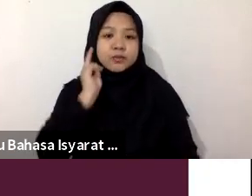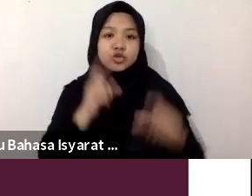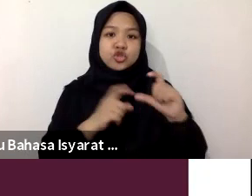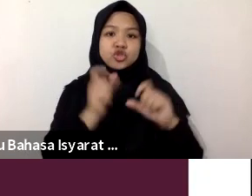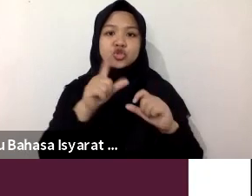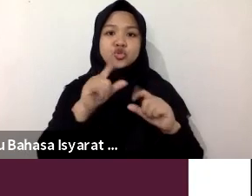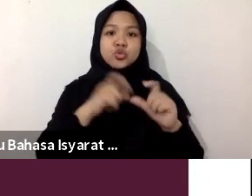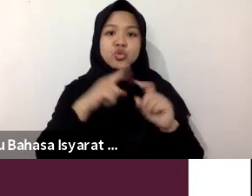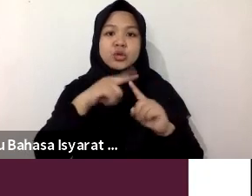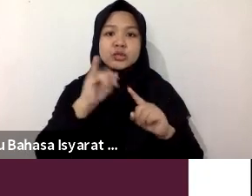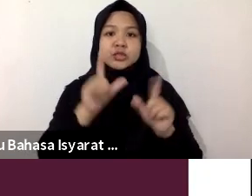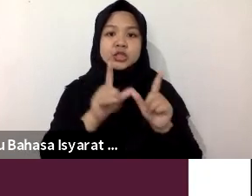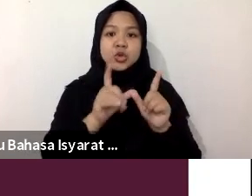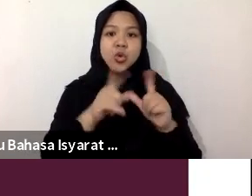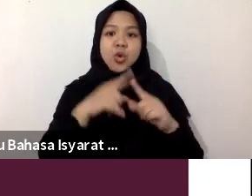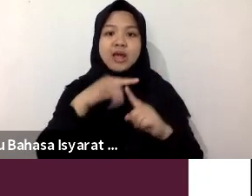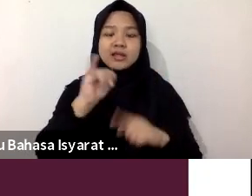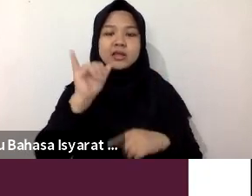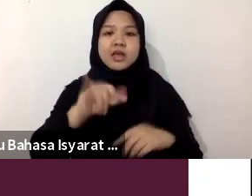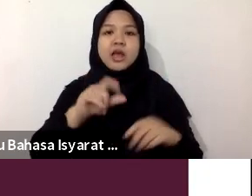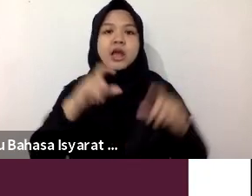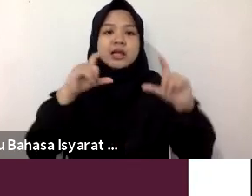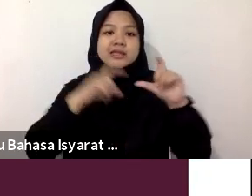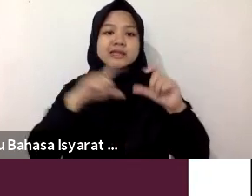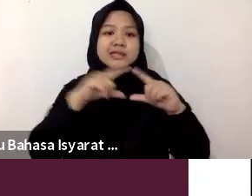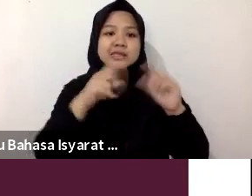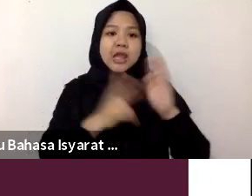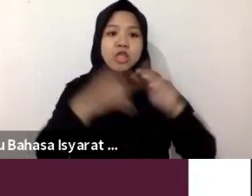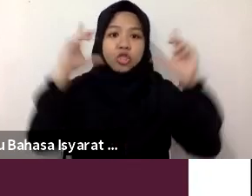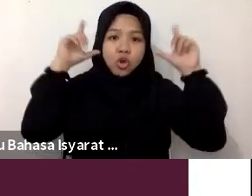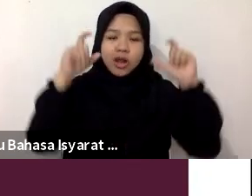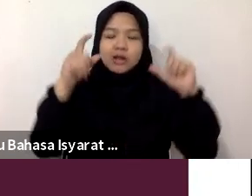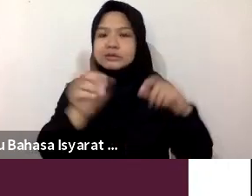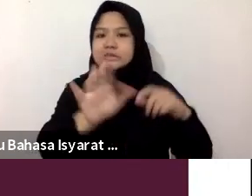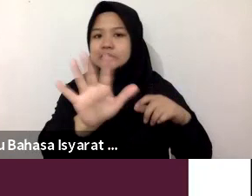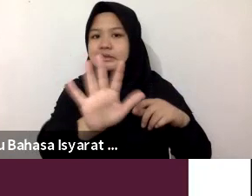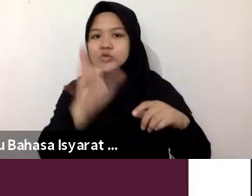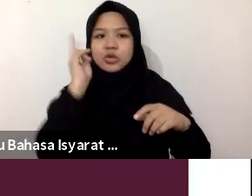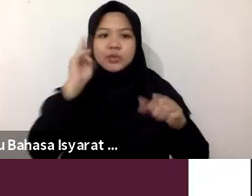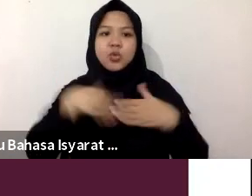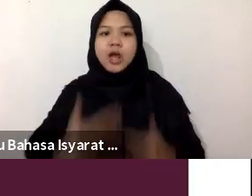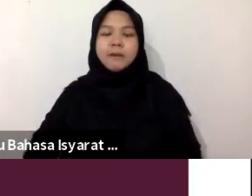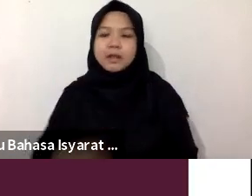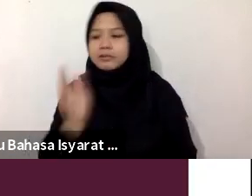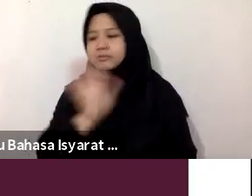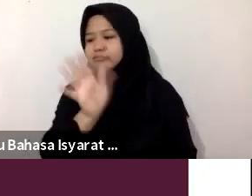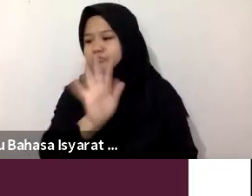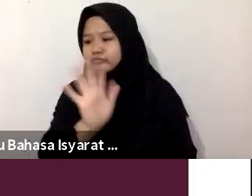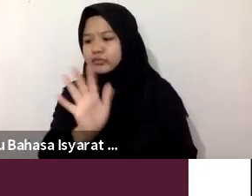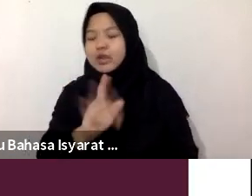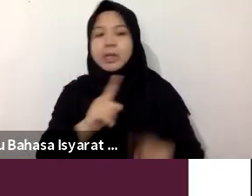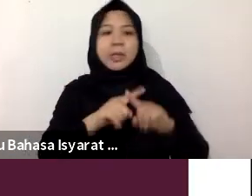ya, betul, scan torak itu tentunya tidak disarankan untuk ibu hamil gitu ya.